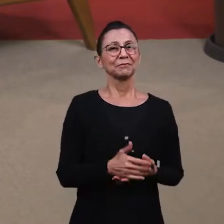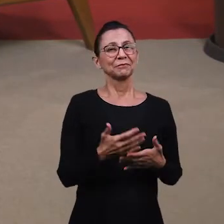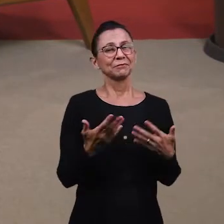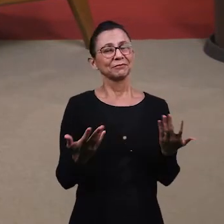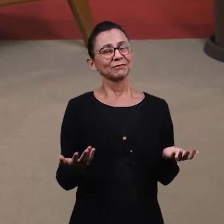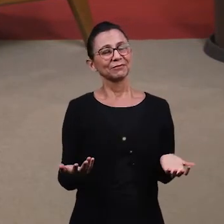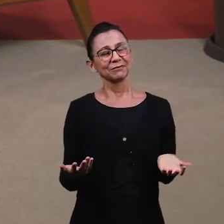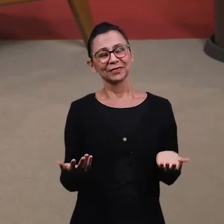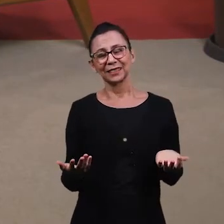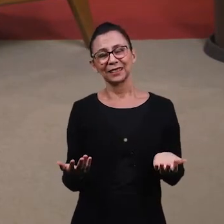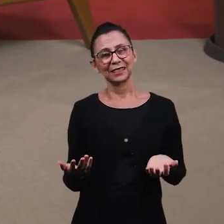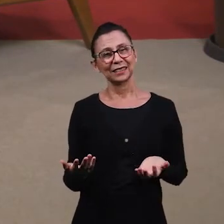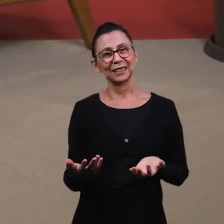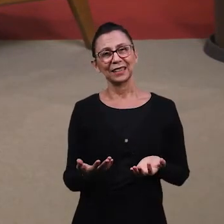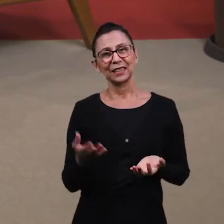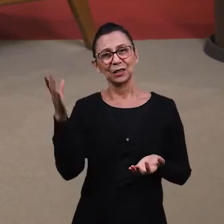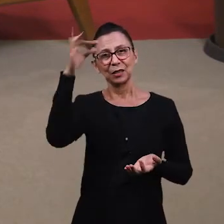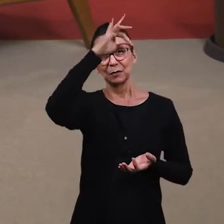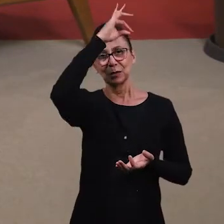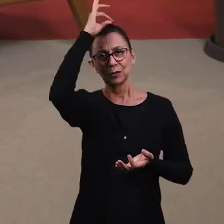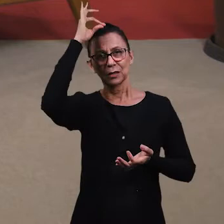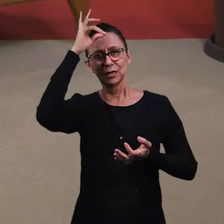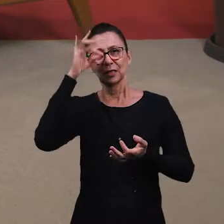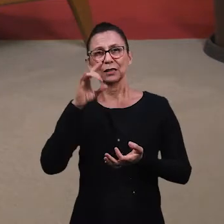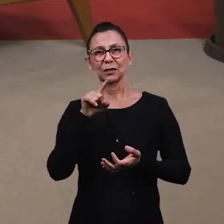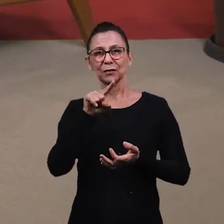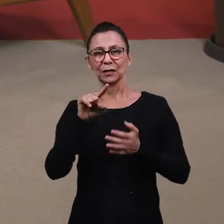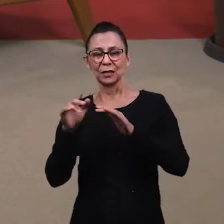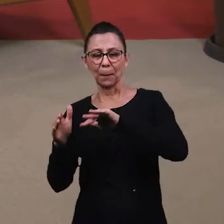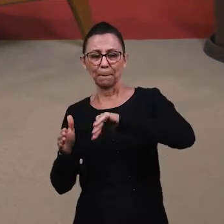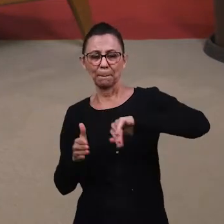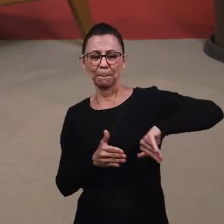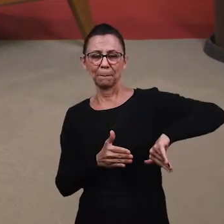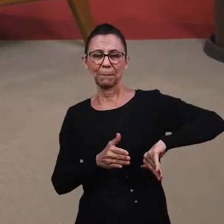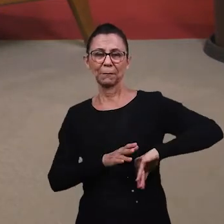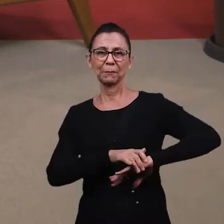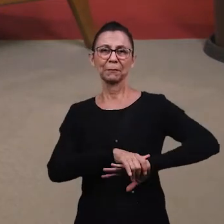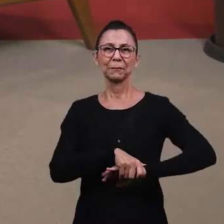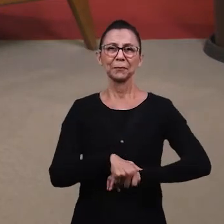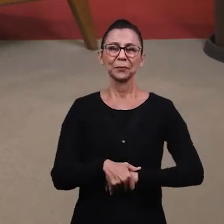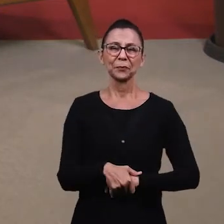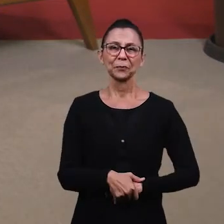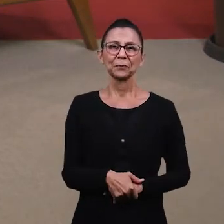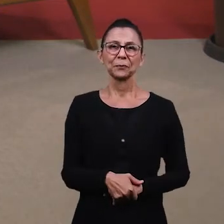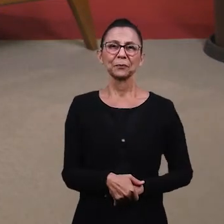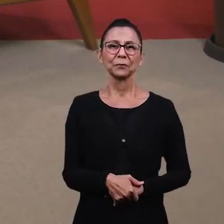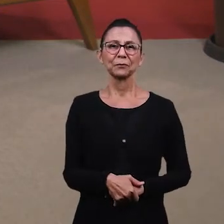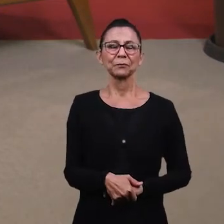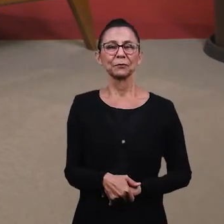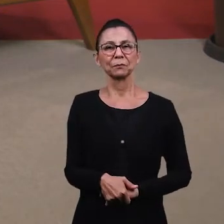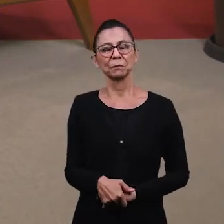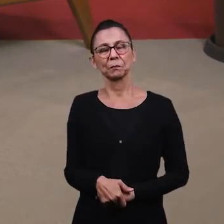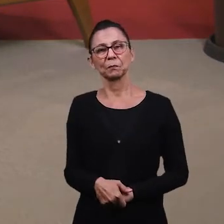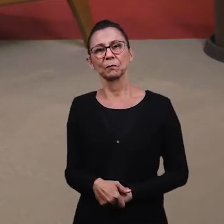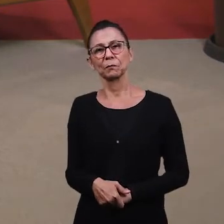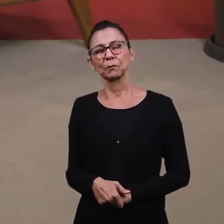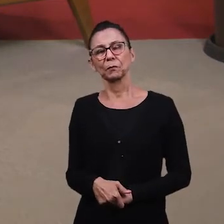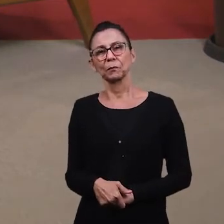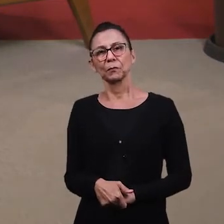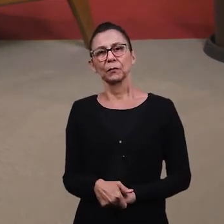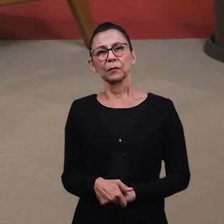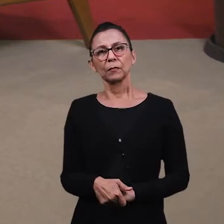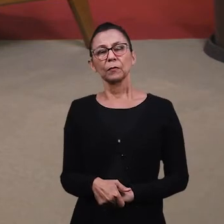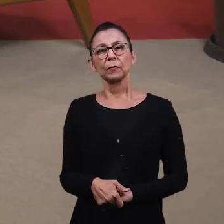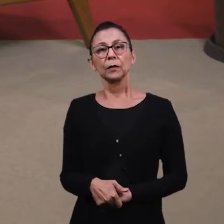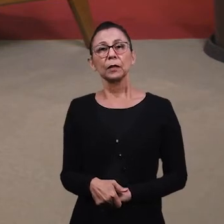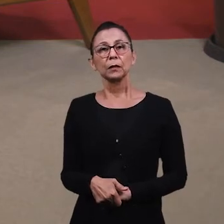est en train de dire, c'est que l'homme est en train de dire, et là, il laisse d'être gouverné par le Saint-Esprit. Très bien, nous avons